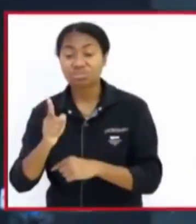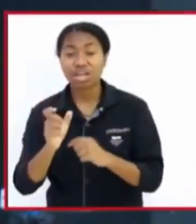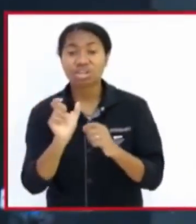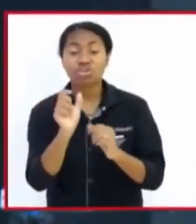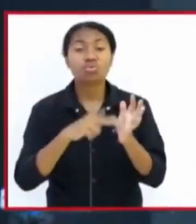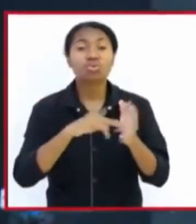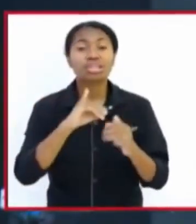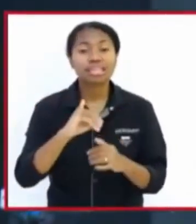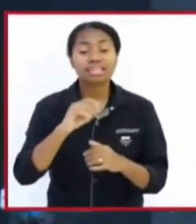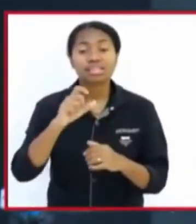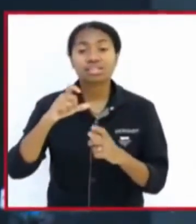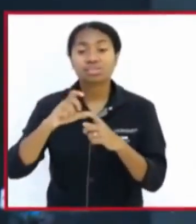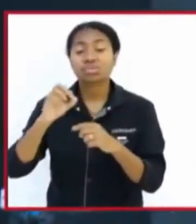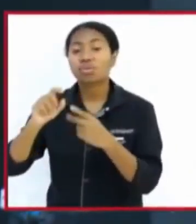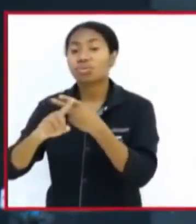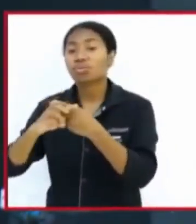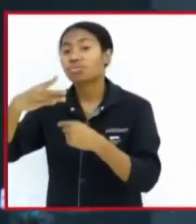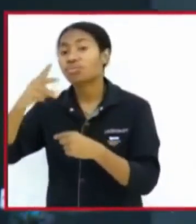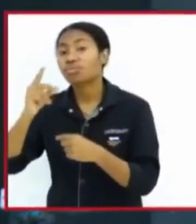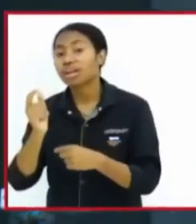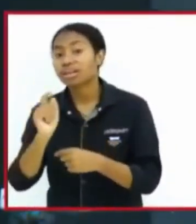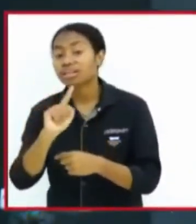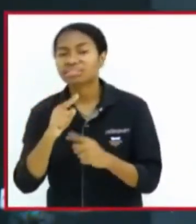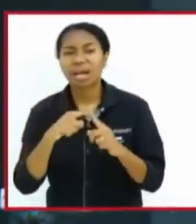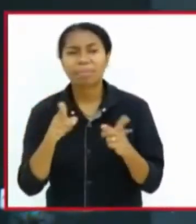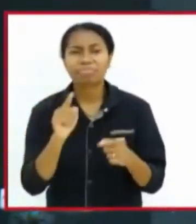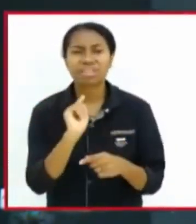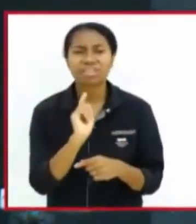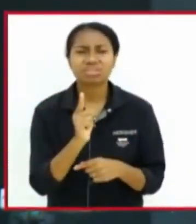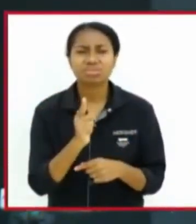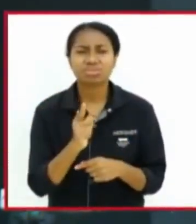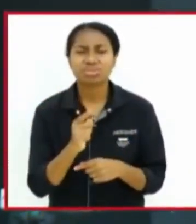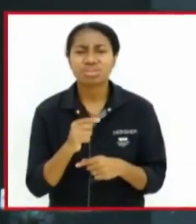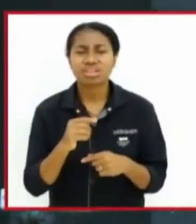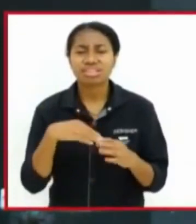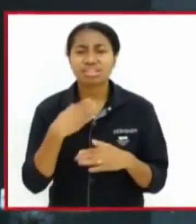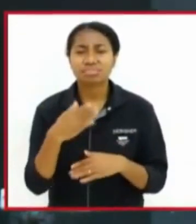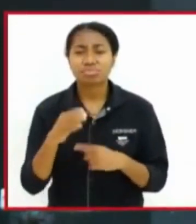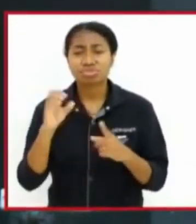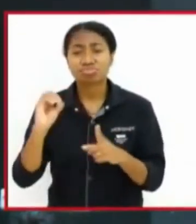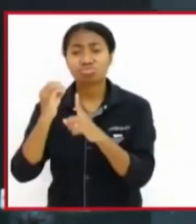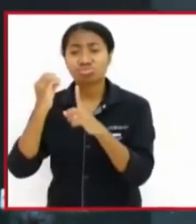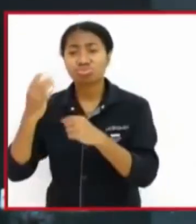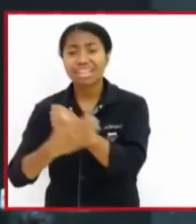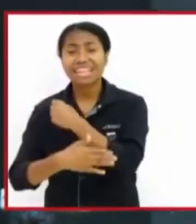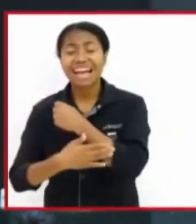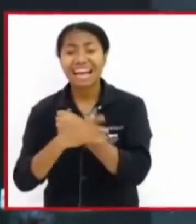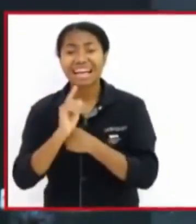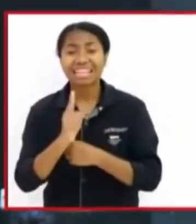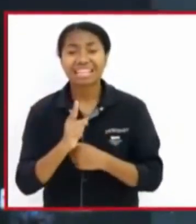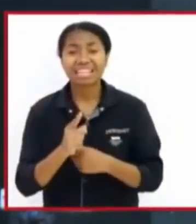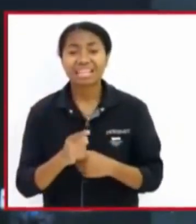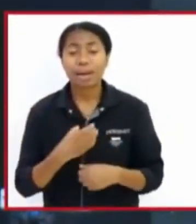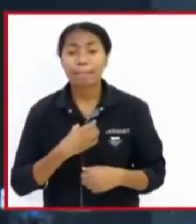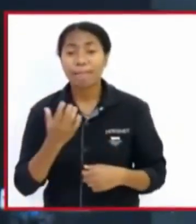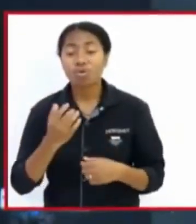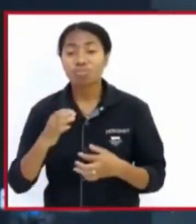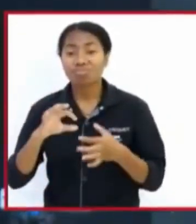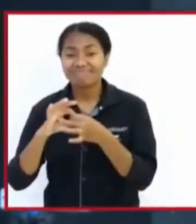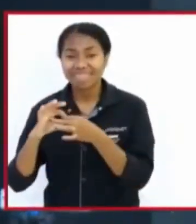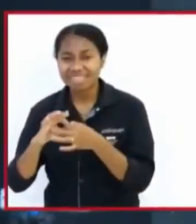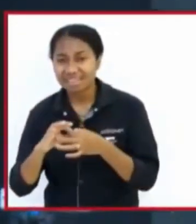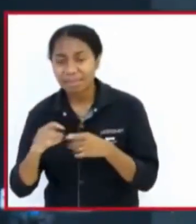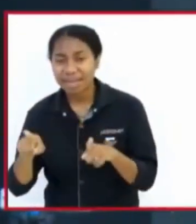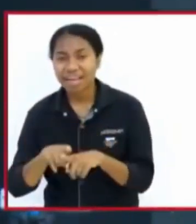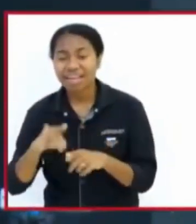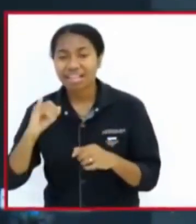Soviet tapi rupanya sebelum 10 negara ini mau menyerbu Israel